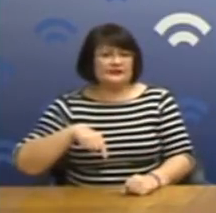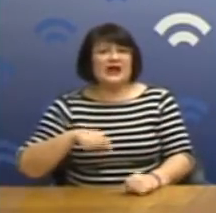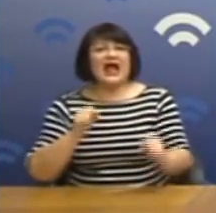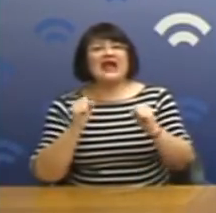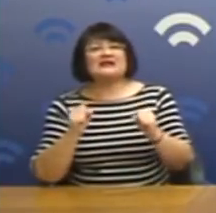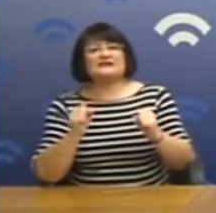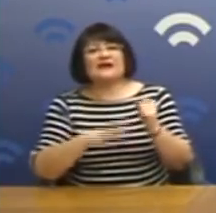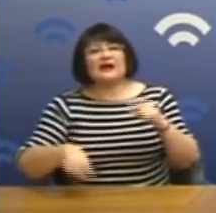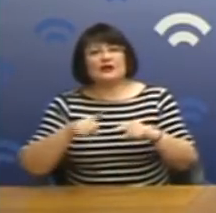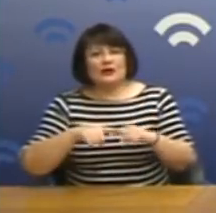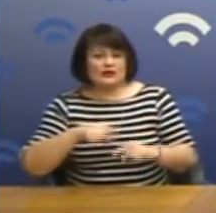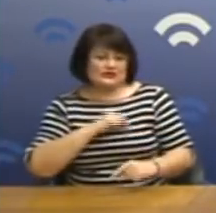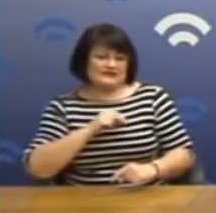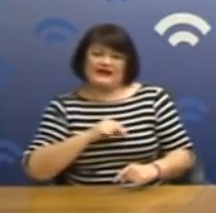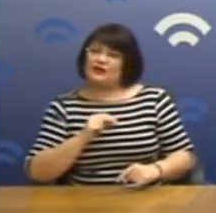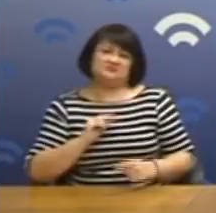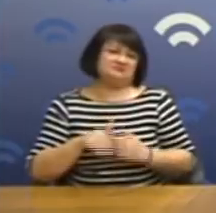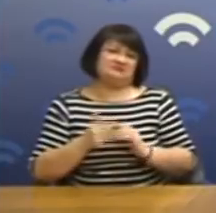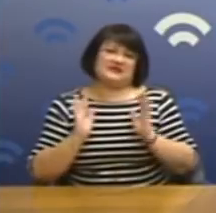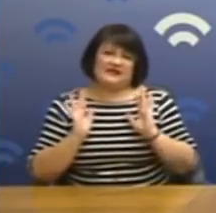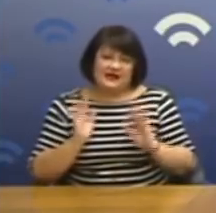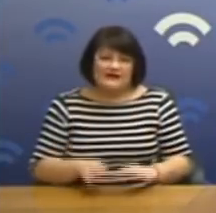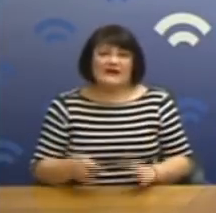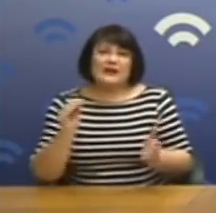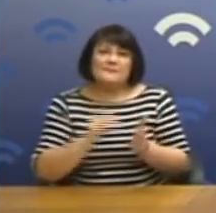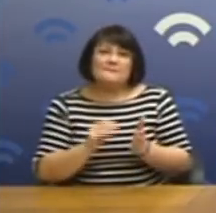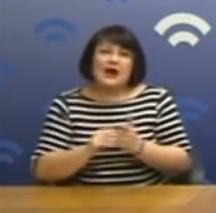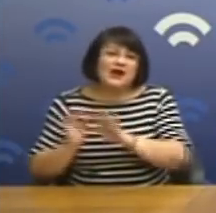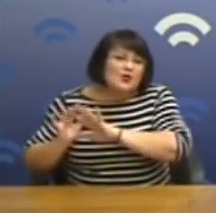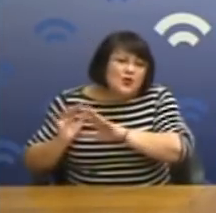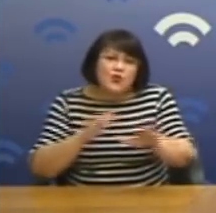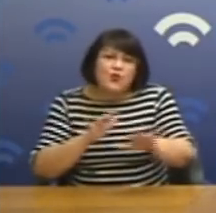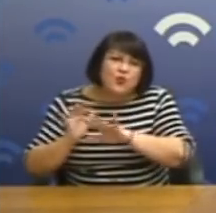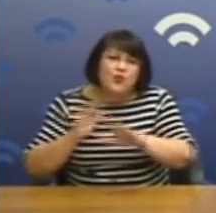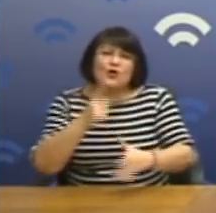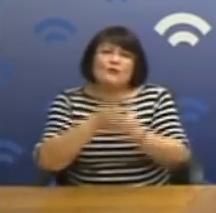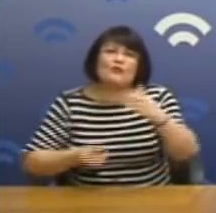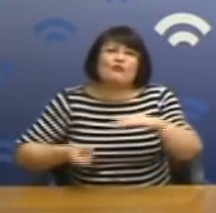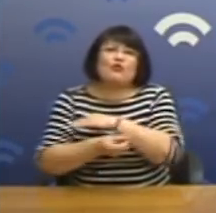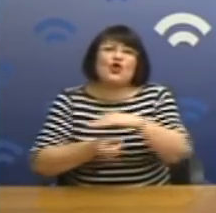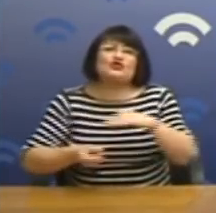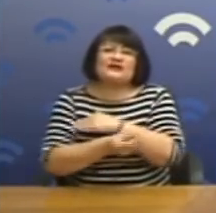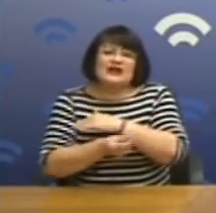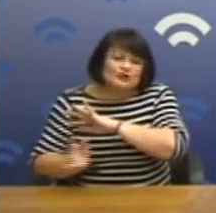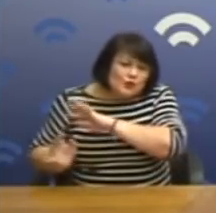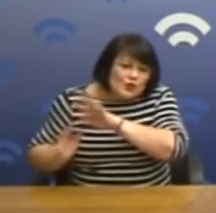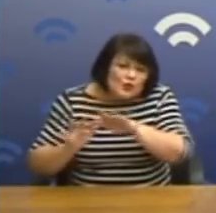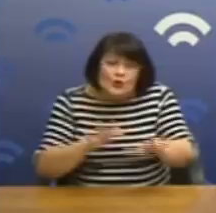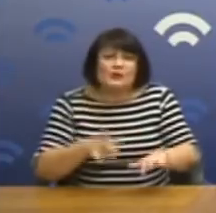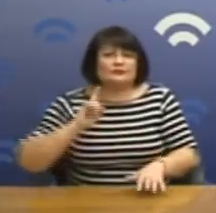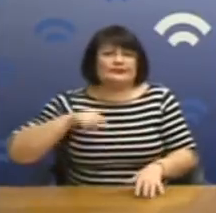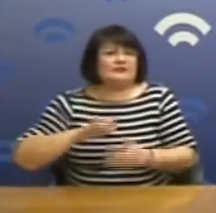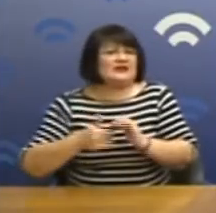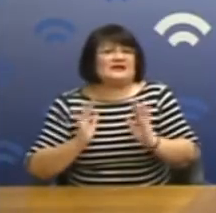του ελληνικού λαού, όσο και για τα νέα κύματα ξεριζωμένων προσφύγων που θα δημιουργηθούν. Το έχουμε